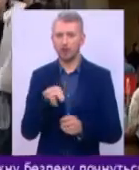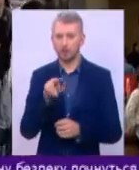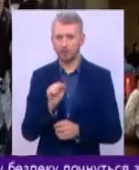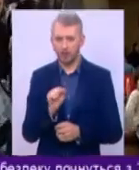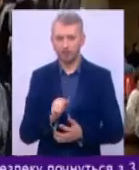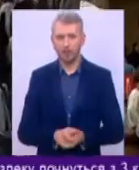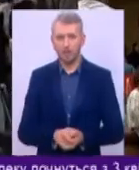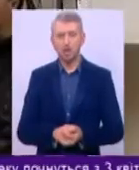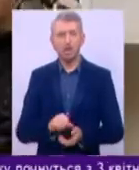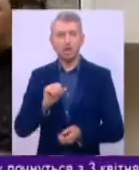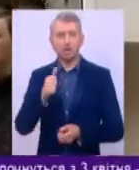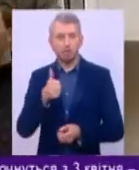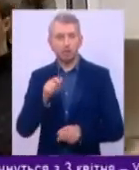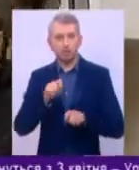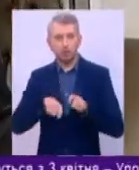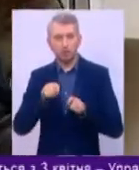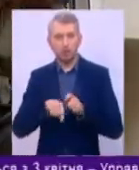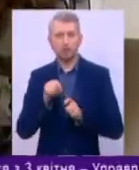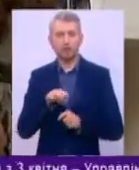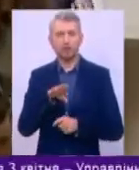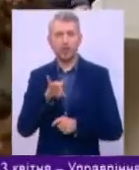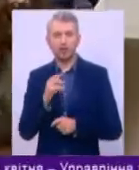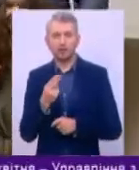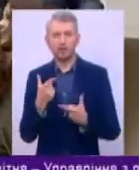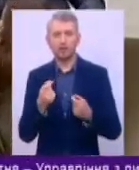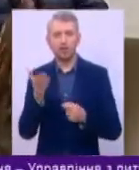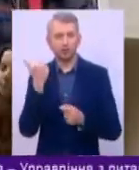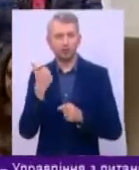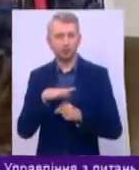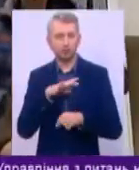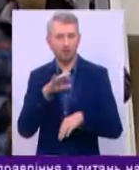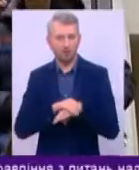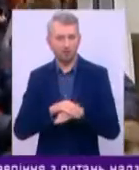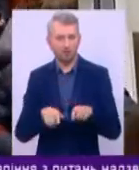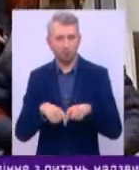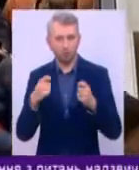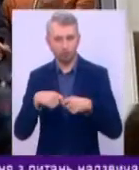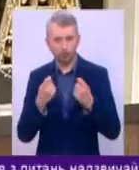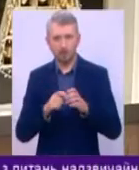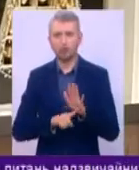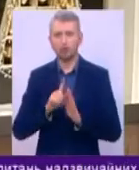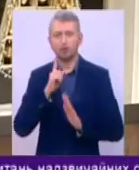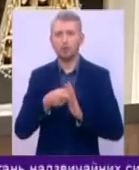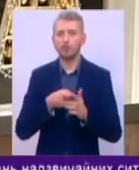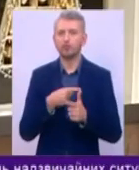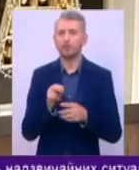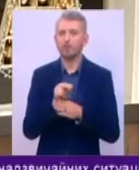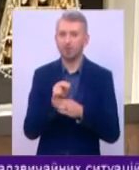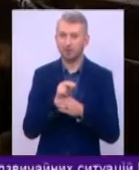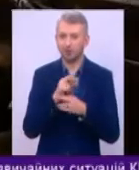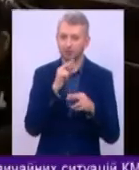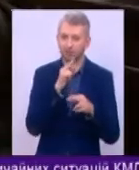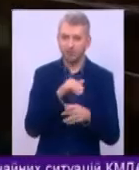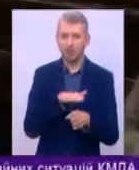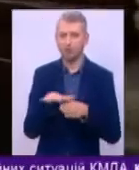Роман Ткачук. Насамперед інспектуватимуть ті ТРЦ, в яких раніше вже були виявлені порушення. Спочатку з'ясують, чи виправлені недоліки і